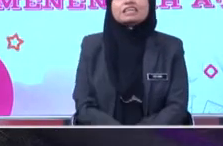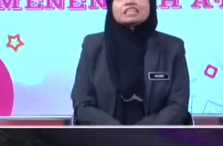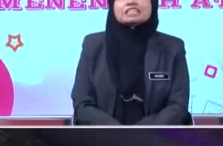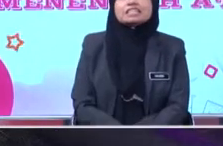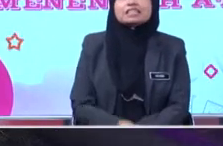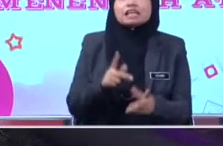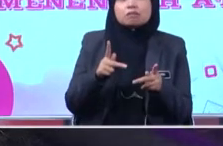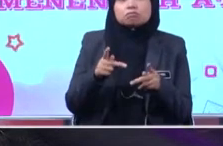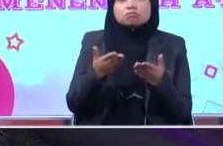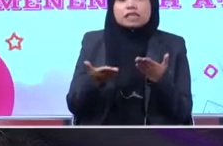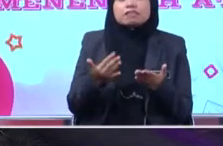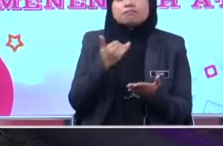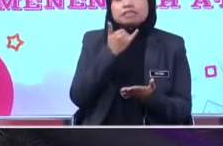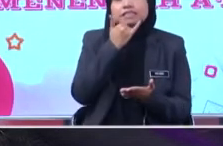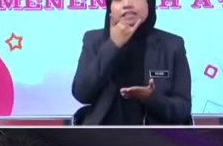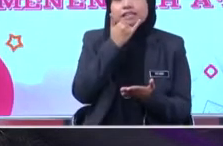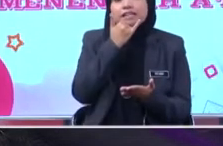deh salah lagi nonsense